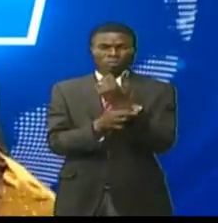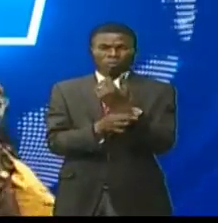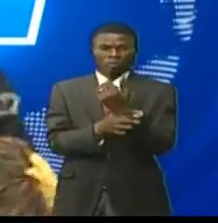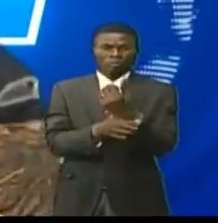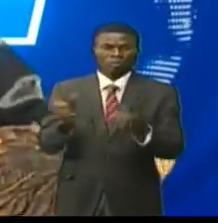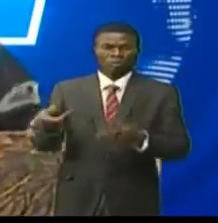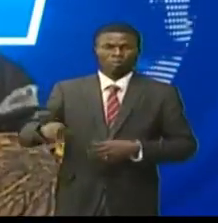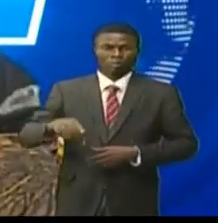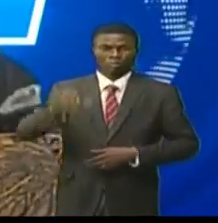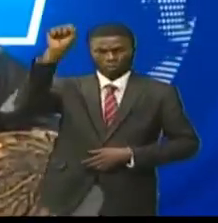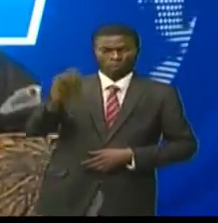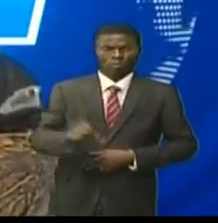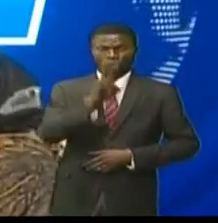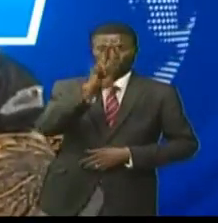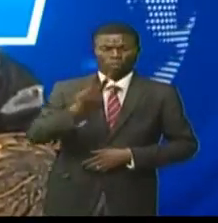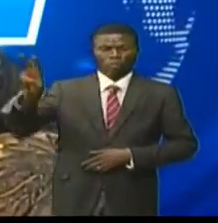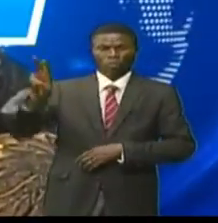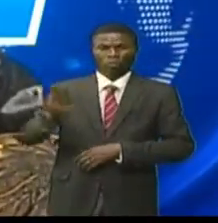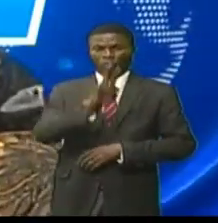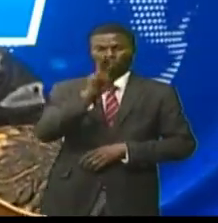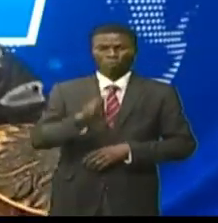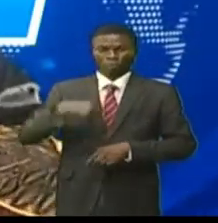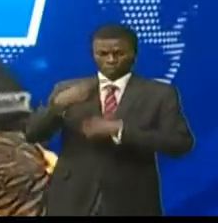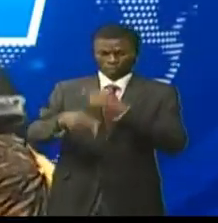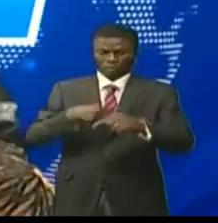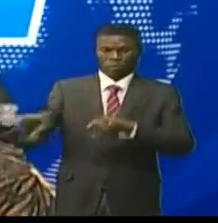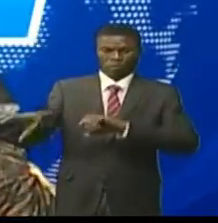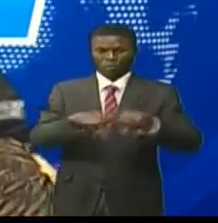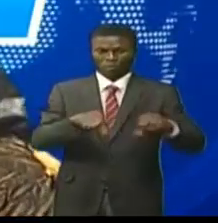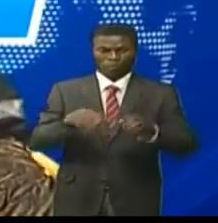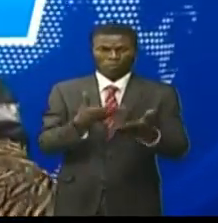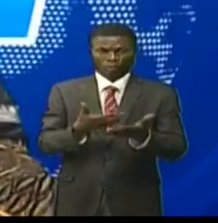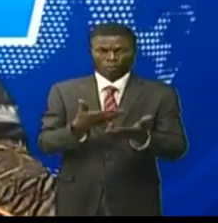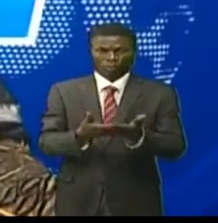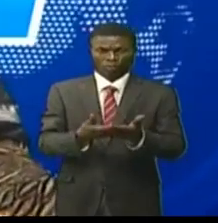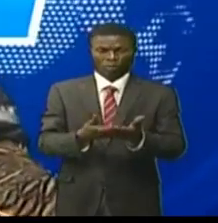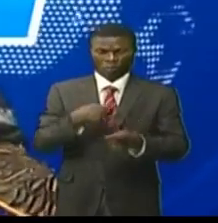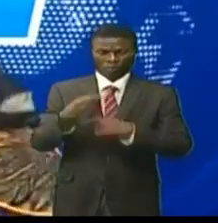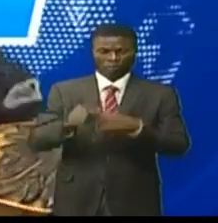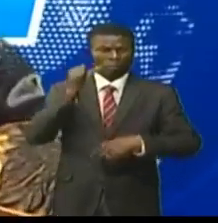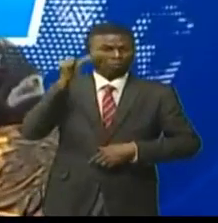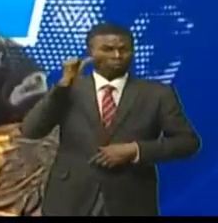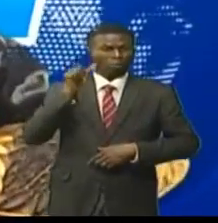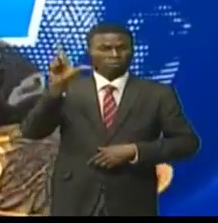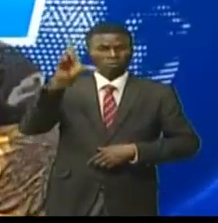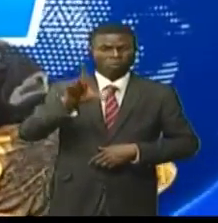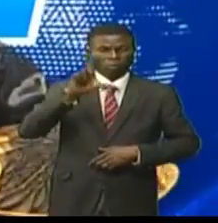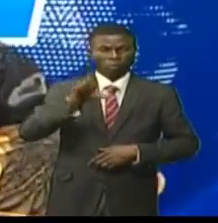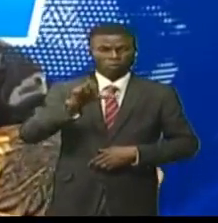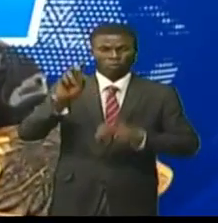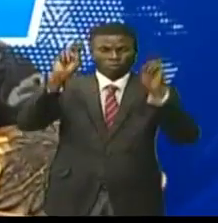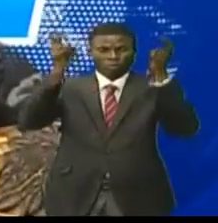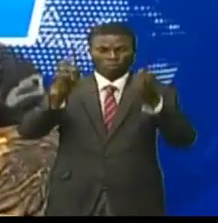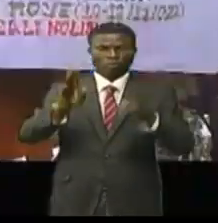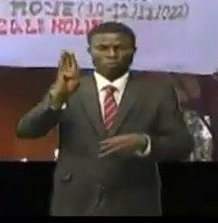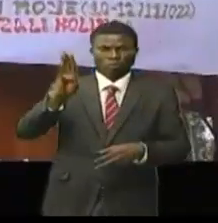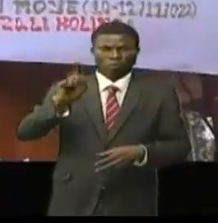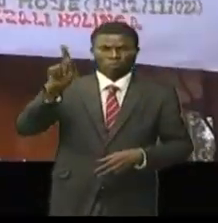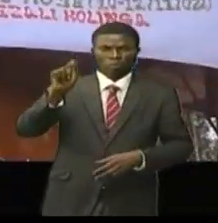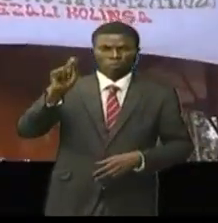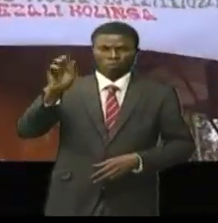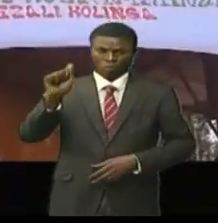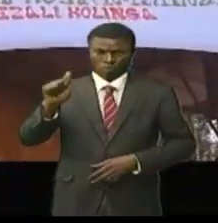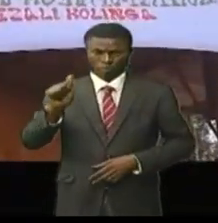du Bas-Zouélé. La cérémonie du lancement des activités ont eu lieu hier lundi dans la ville de Bouta.